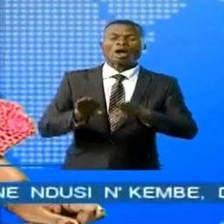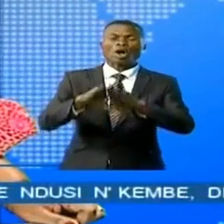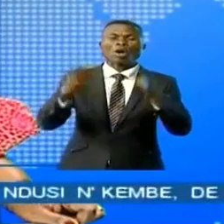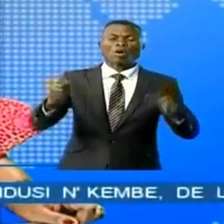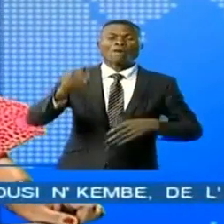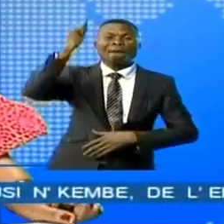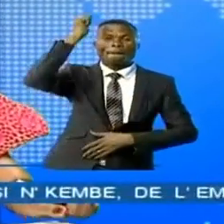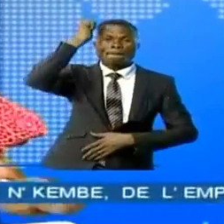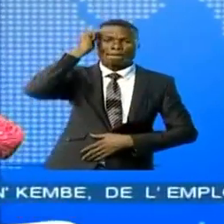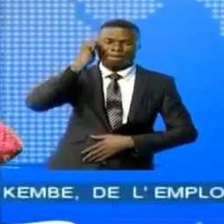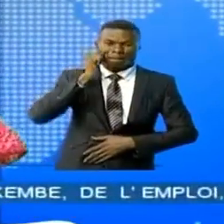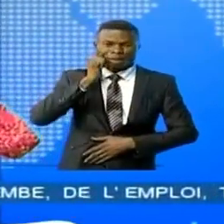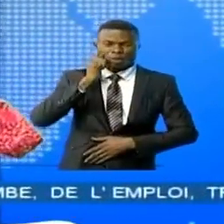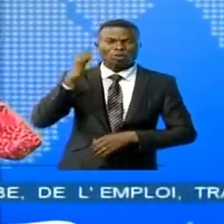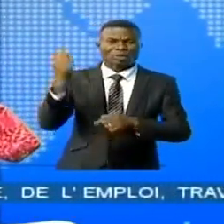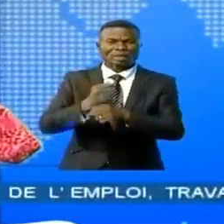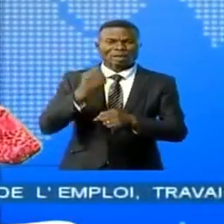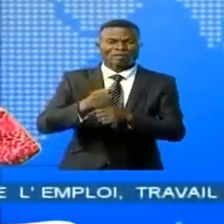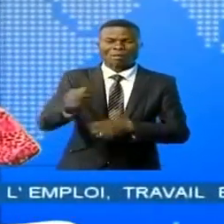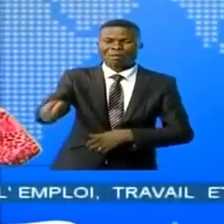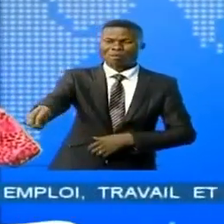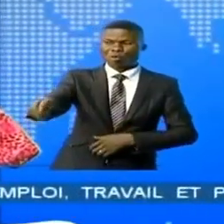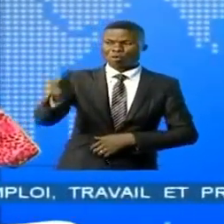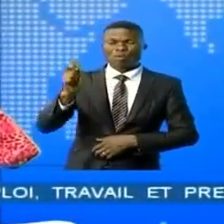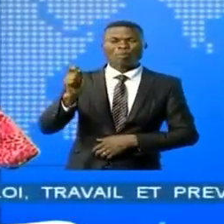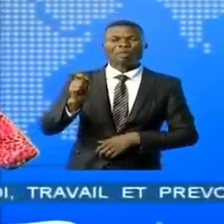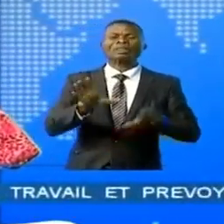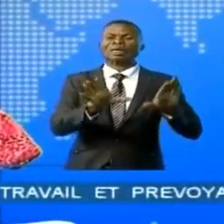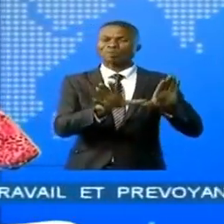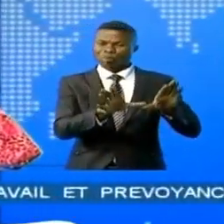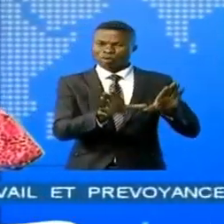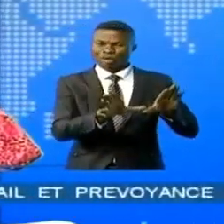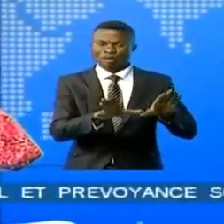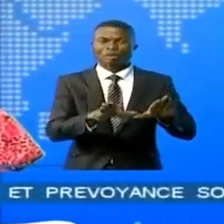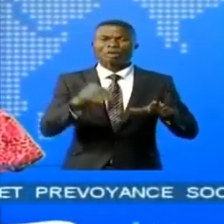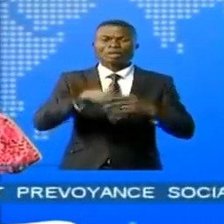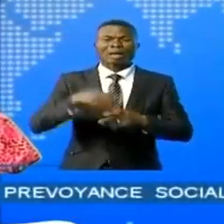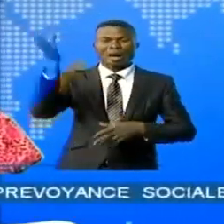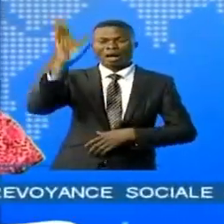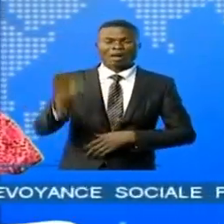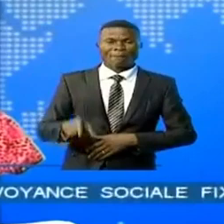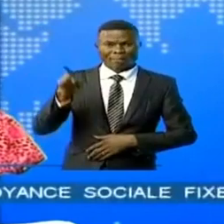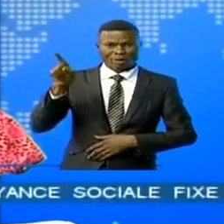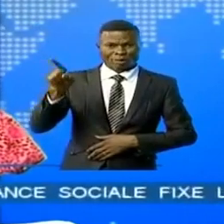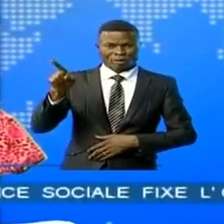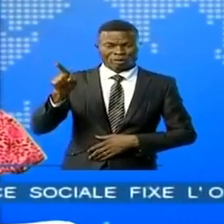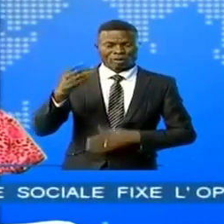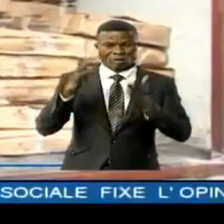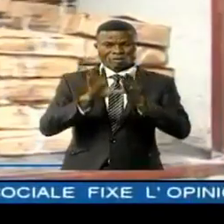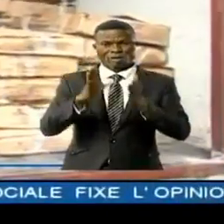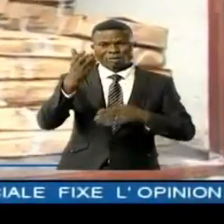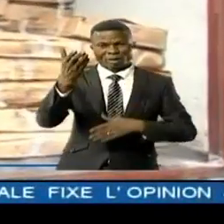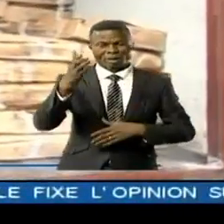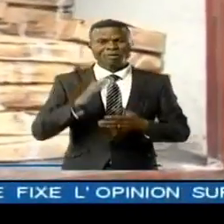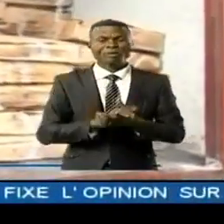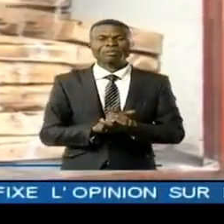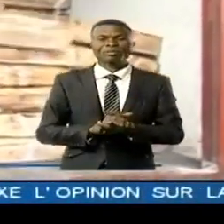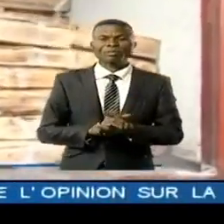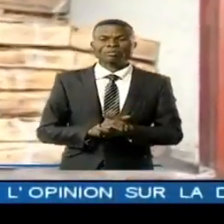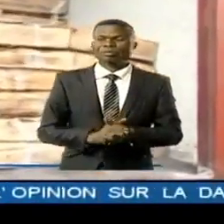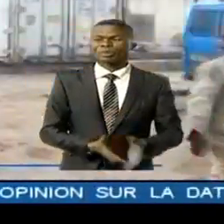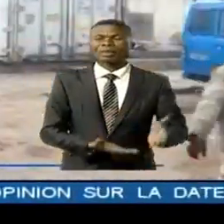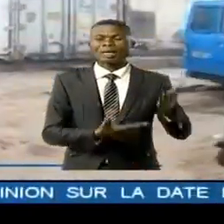imperatriz un bateau de pêche d'un partenaire privé à moins d'en haut court central et dit xala de